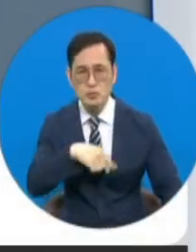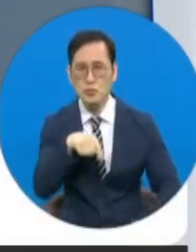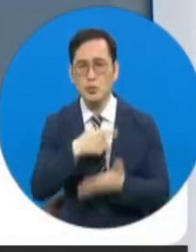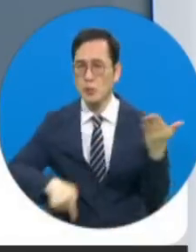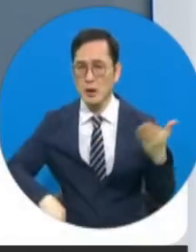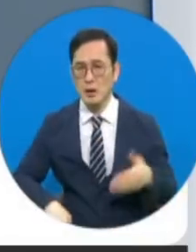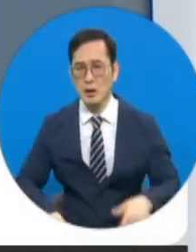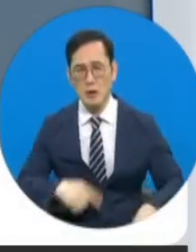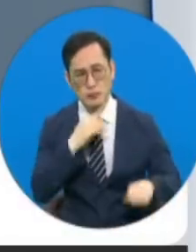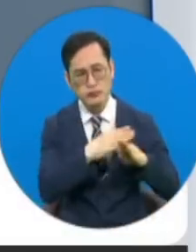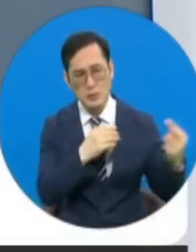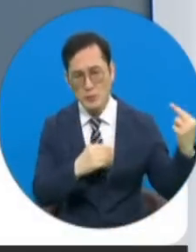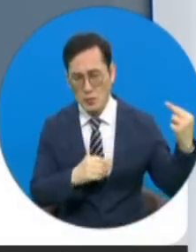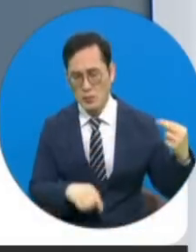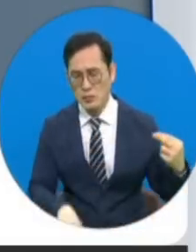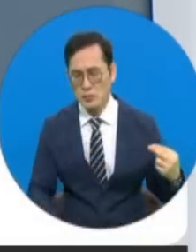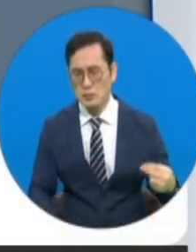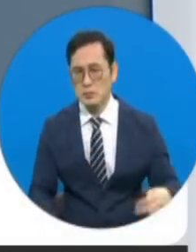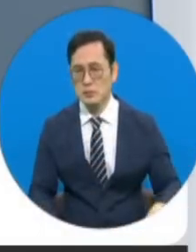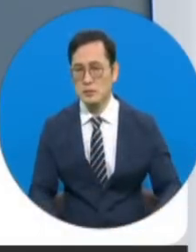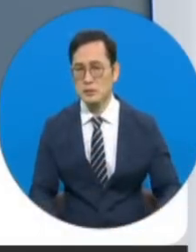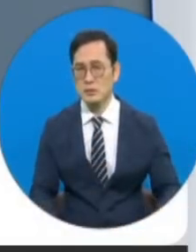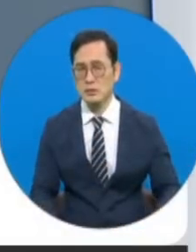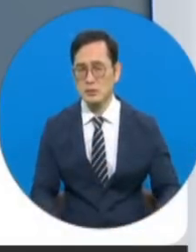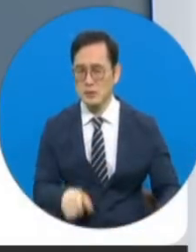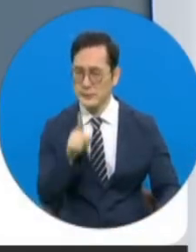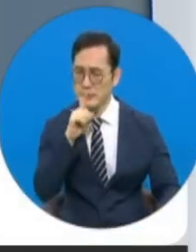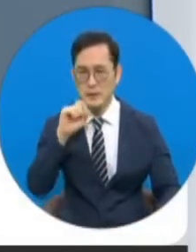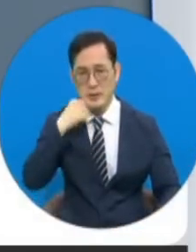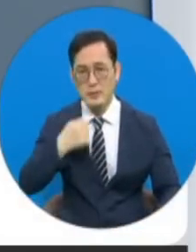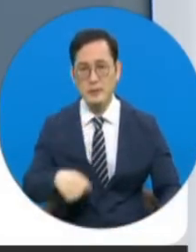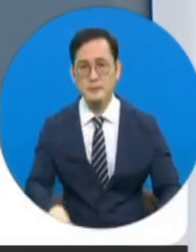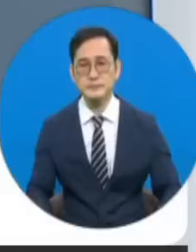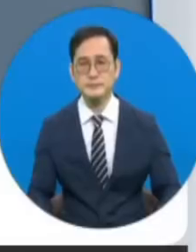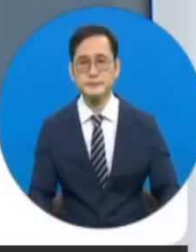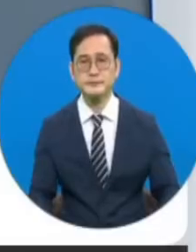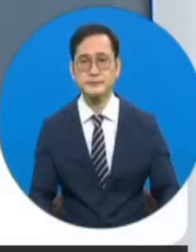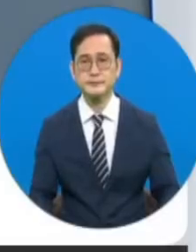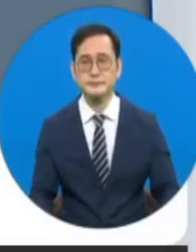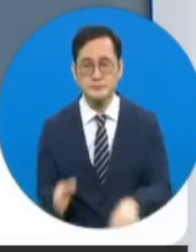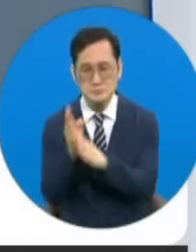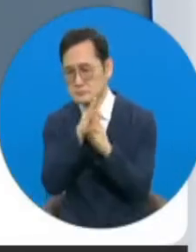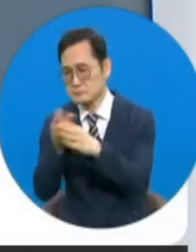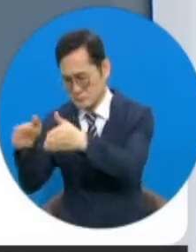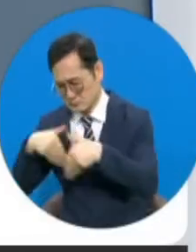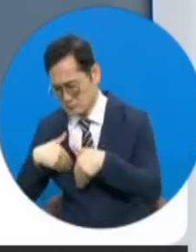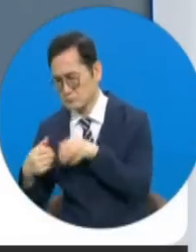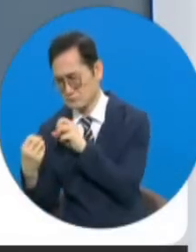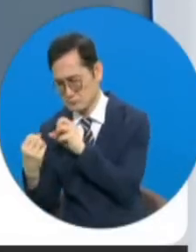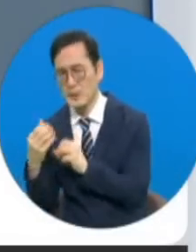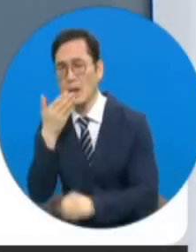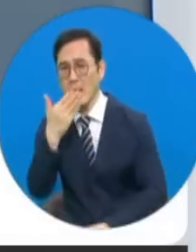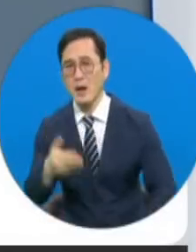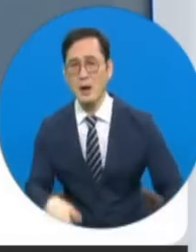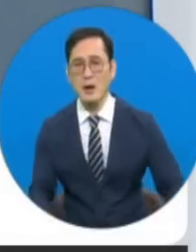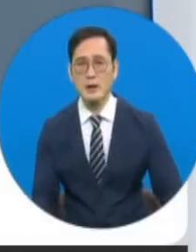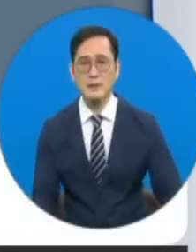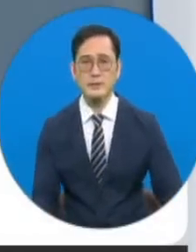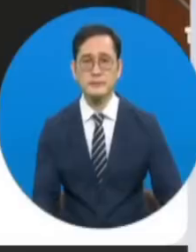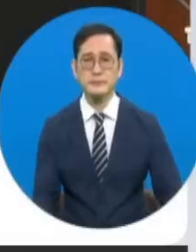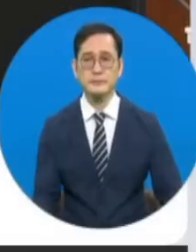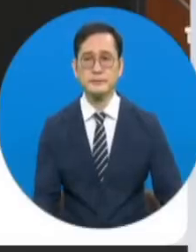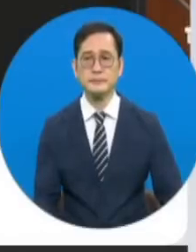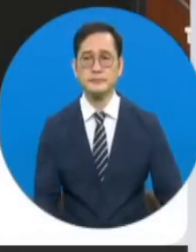않다는 점들을 말씀드린 것이고 이재명 대표가 우크라이나에 관련돼 있는 대한민국의 현재 외교적인 상황들을